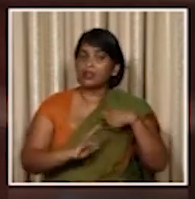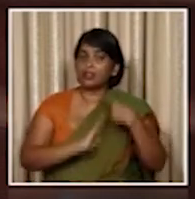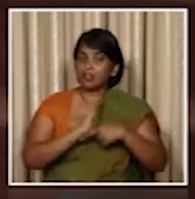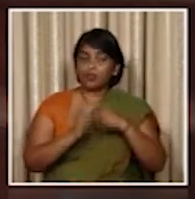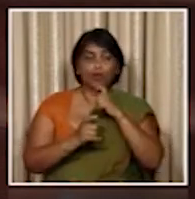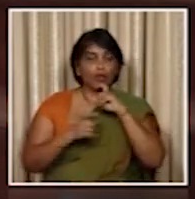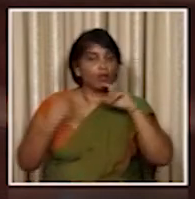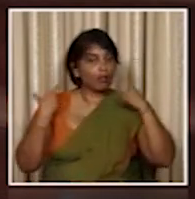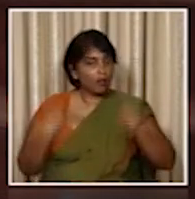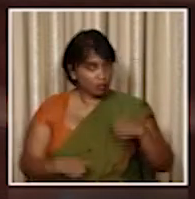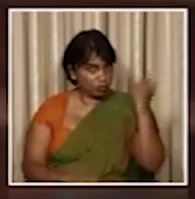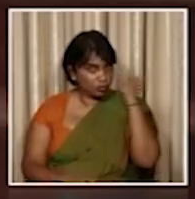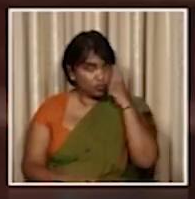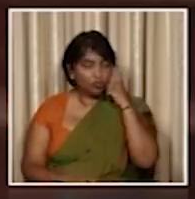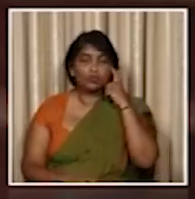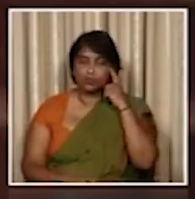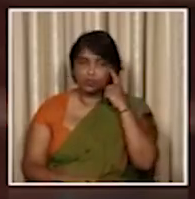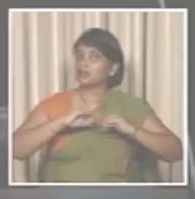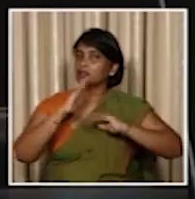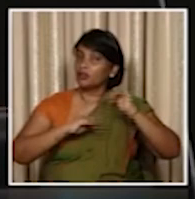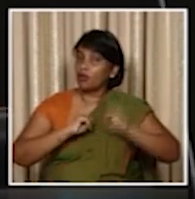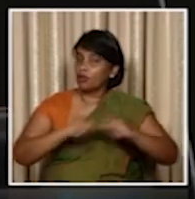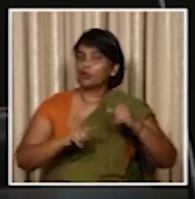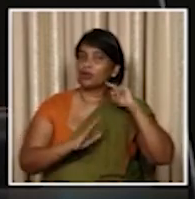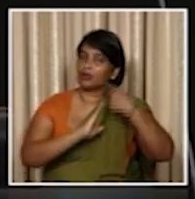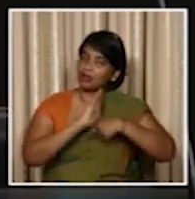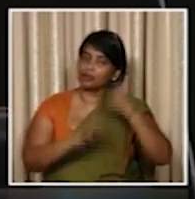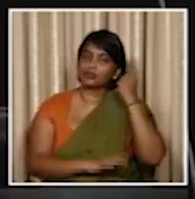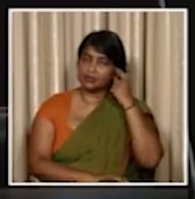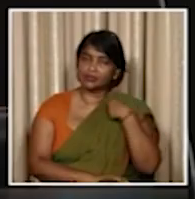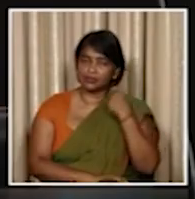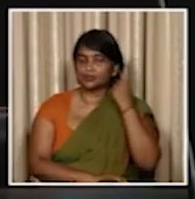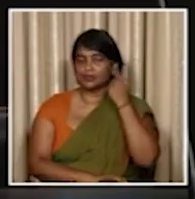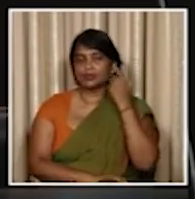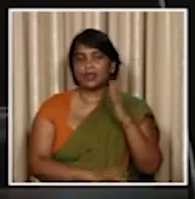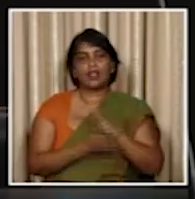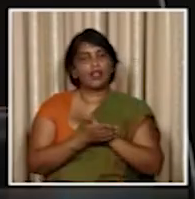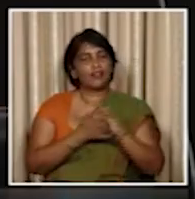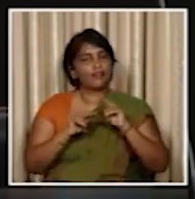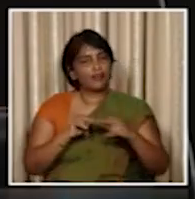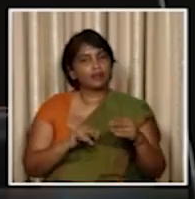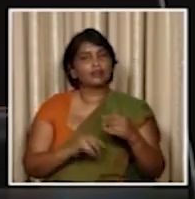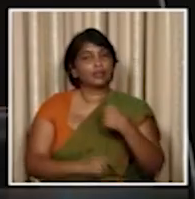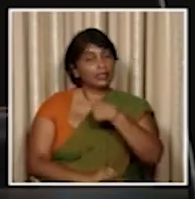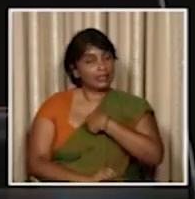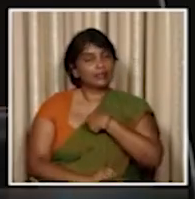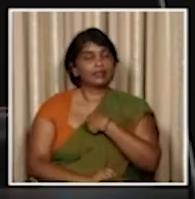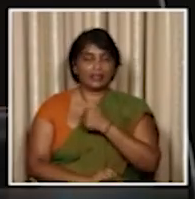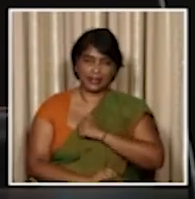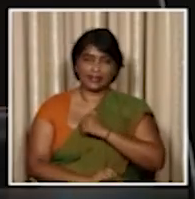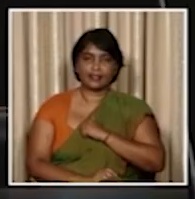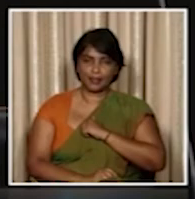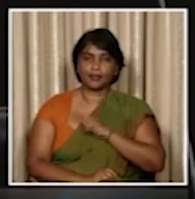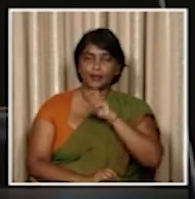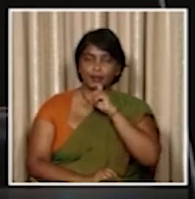උසාවියේ ලෝවර්ලා දැනගන්නවා කියන තීන්දුව මම නම් කොහෙවත් අහලා නැහැ. ඒ වගේම එක දෙයක් දන්නවා. හරින් ප්‍රාන්තුමතුමාත් හදවතින් කැමති මේ නඩුව